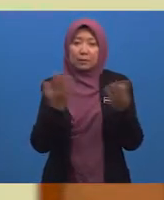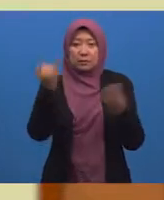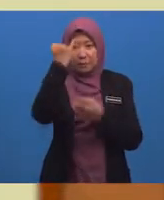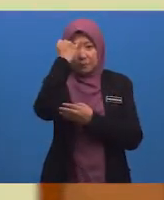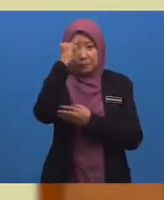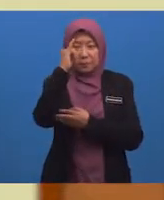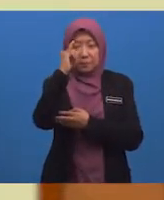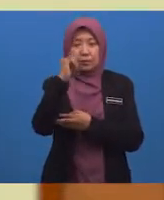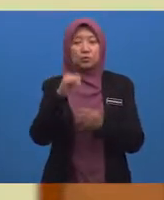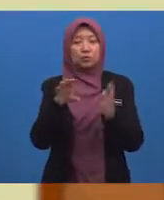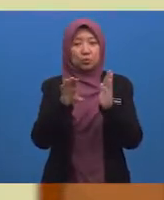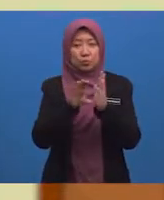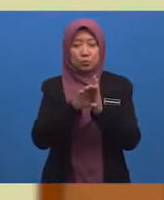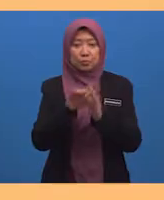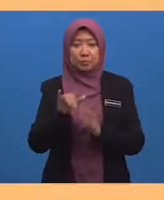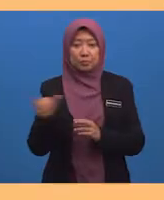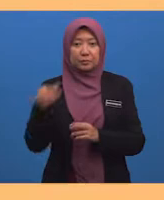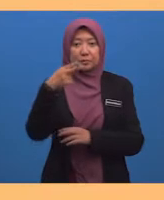Hamzah Fansuri.